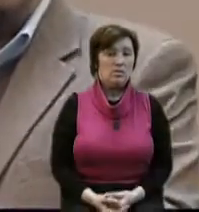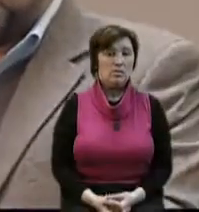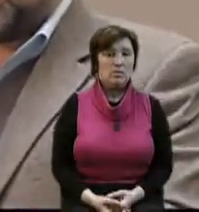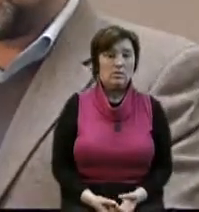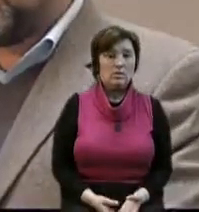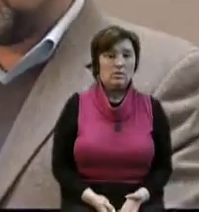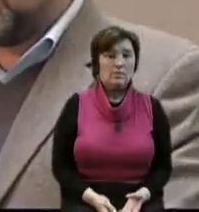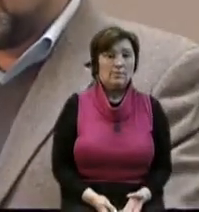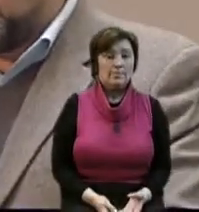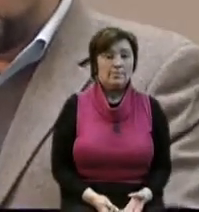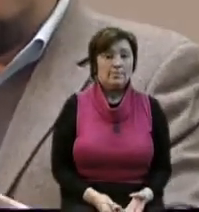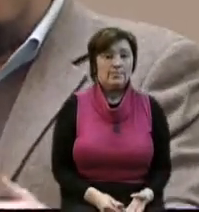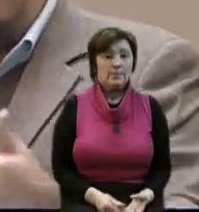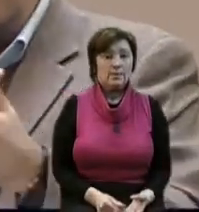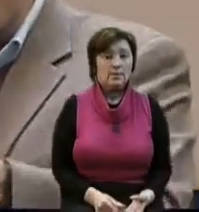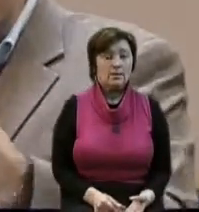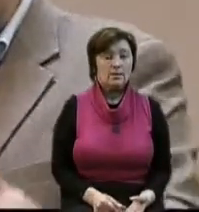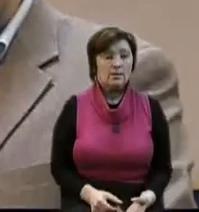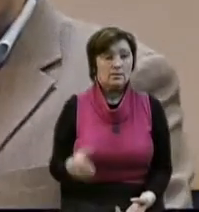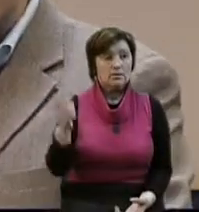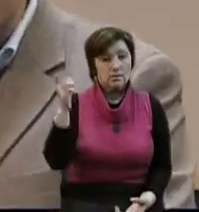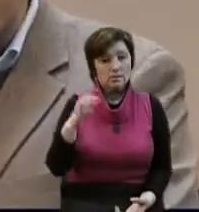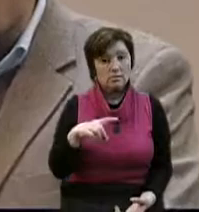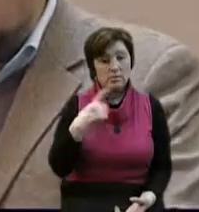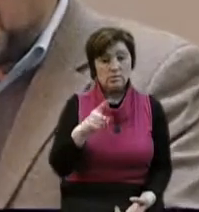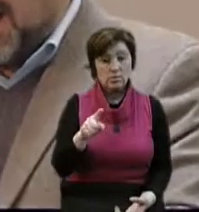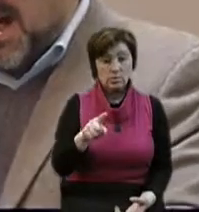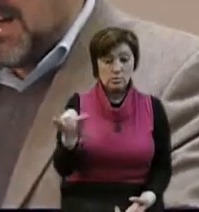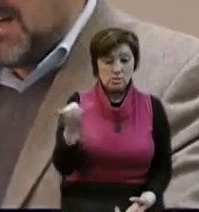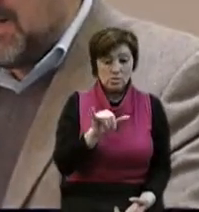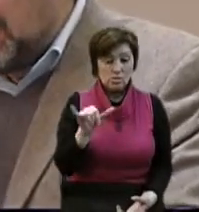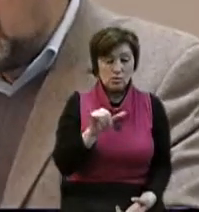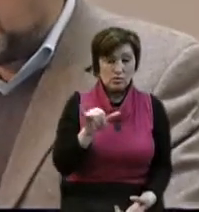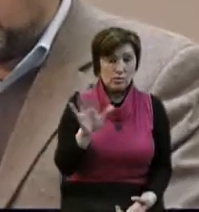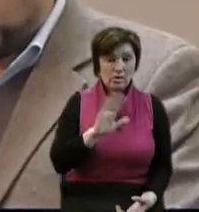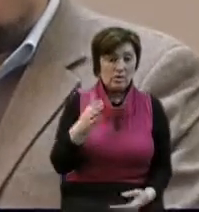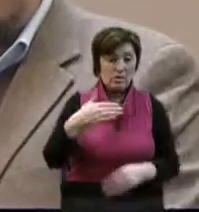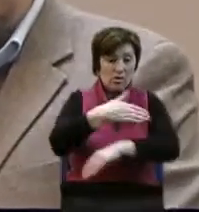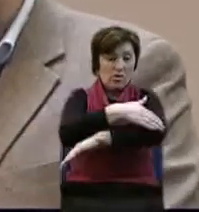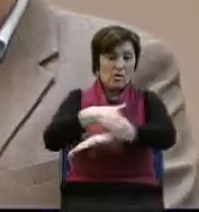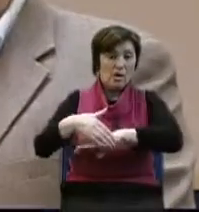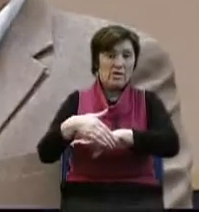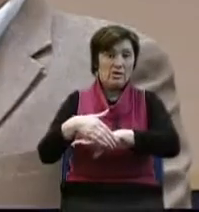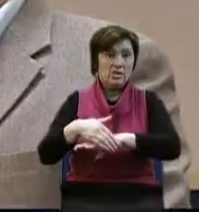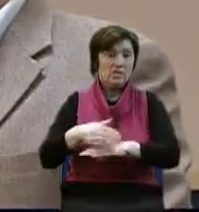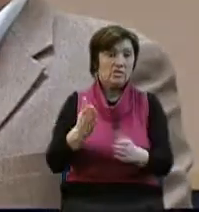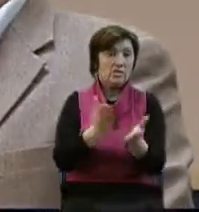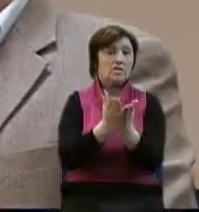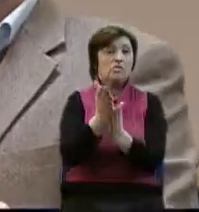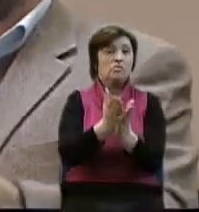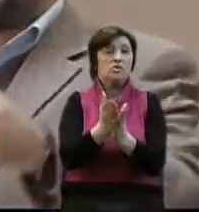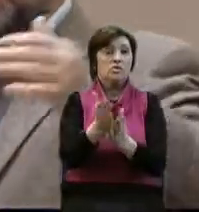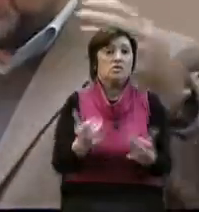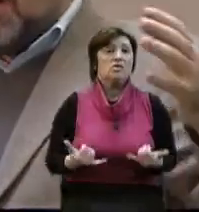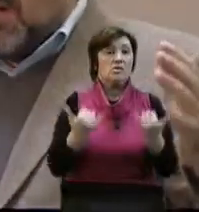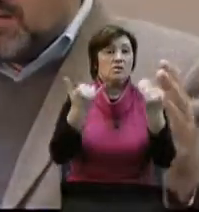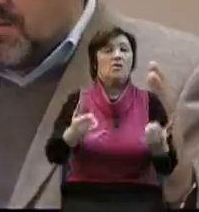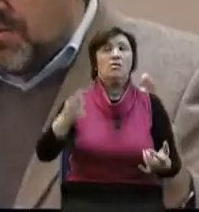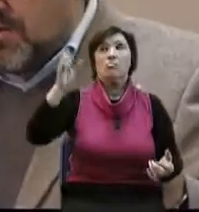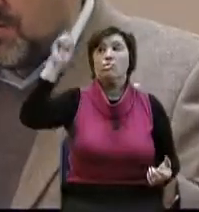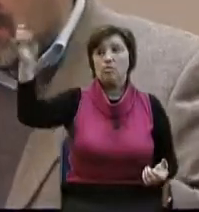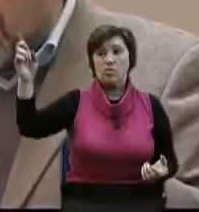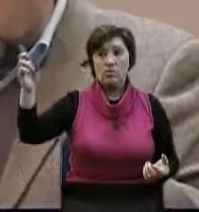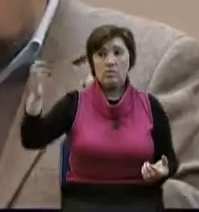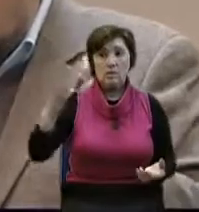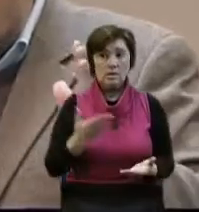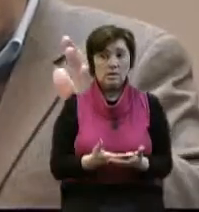субботы, Господь говорит здесь, что суббота не ограничивает служение Богу. То есть, если это